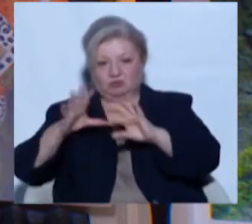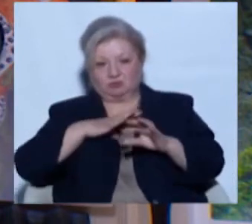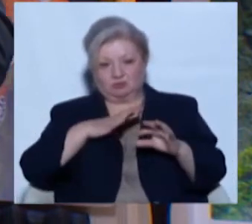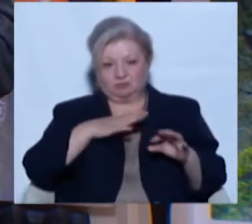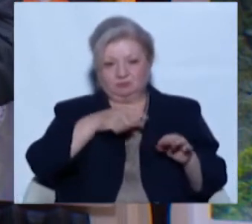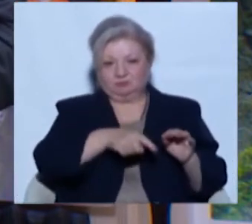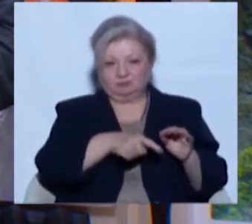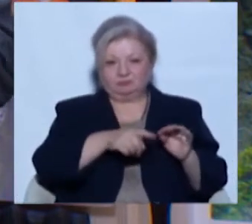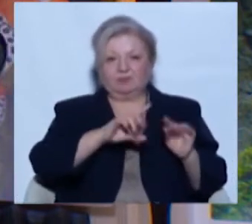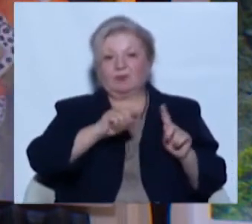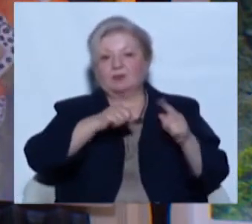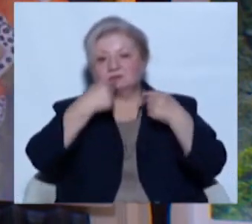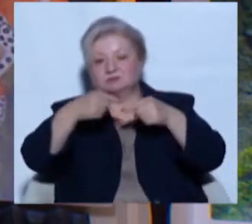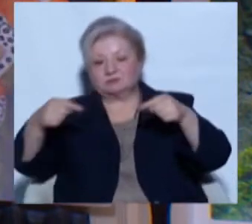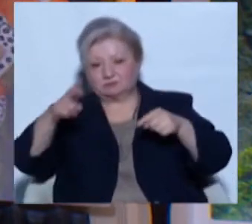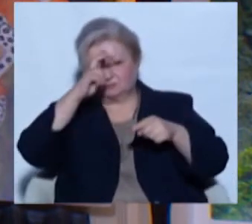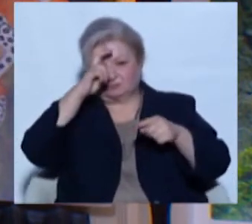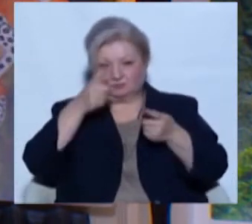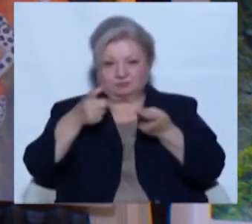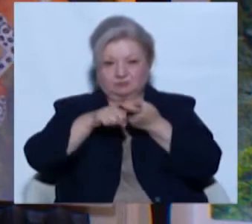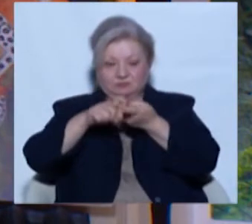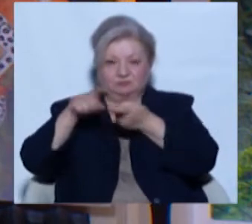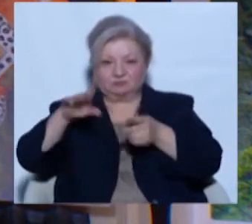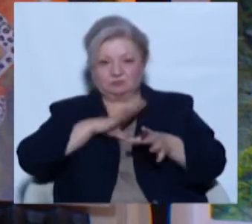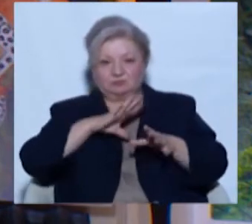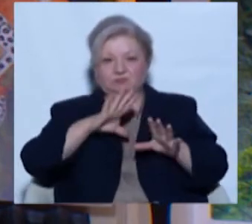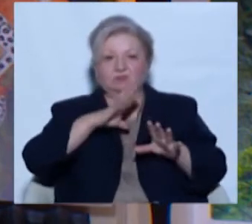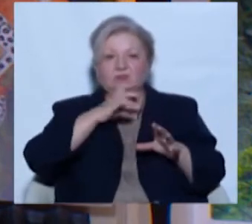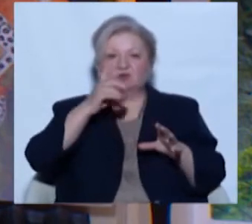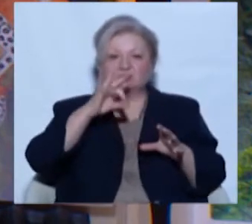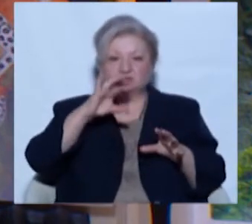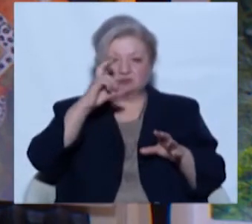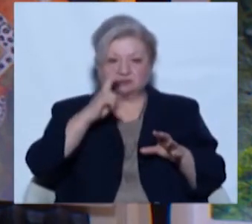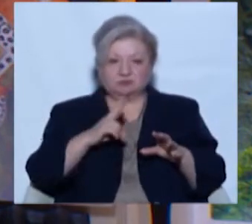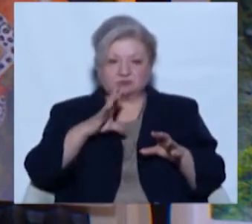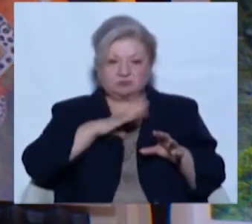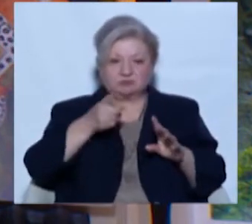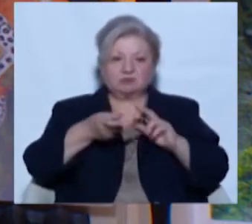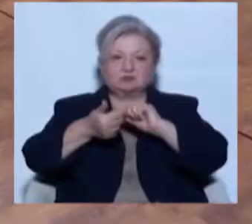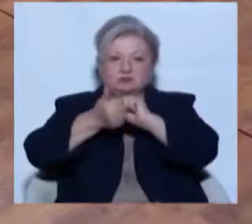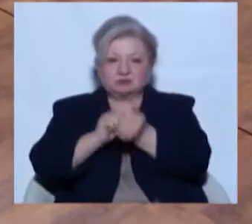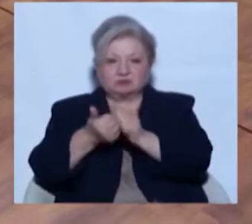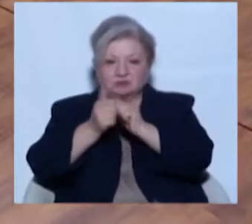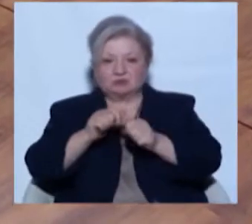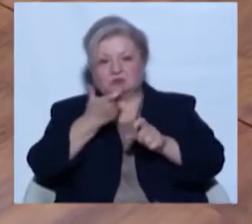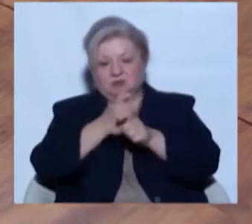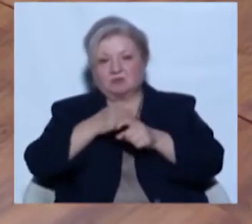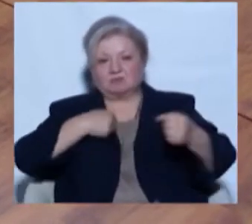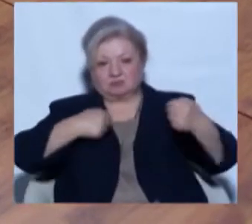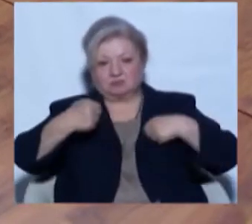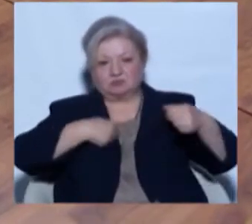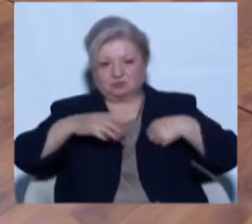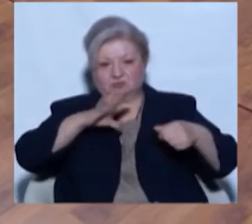Da, era ceheba, da, narcen Sahemci puieps, romule vzeța hlavis aubrept, socialismis ჩანაცვლება ძალიან